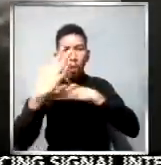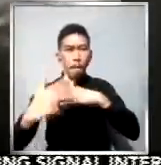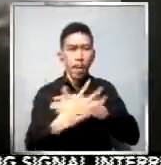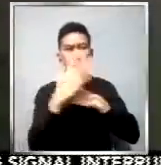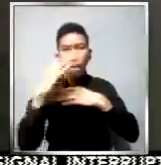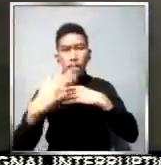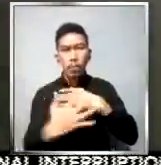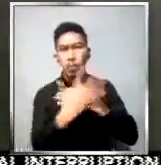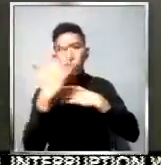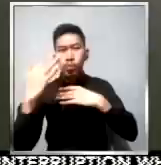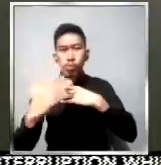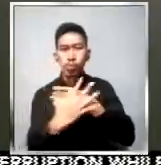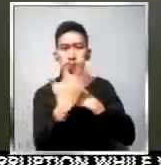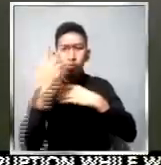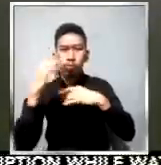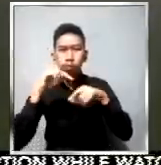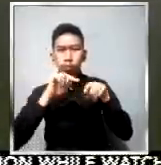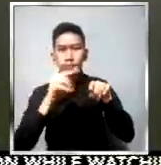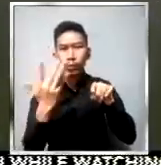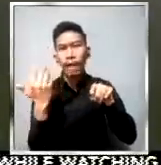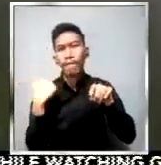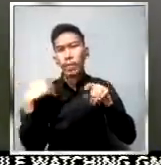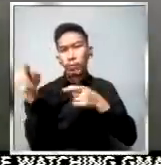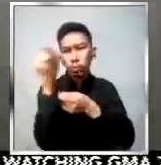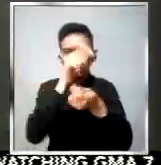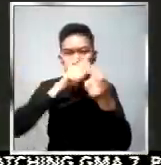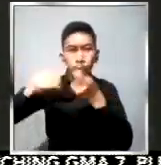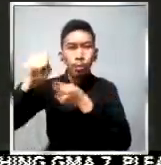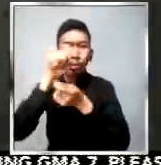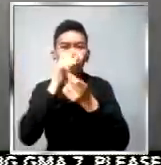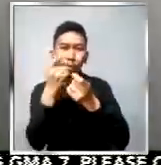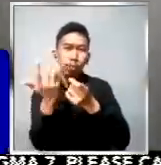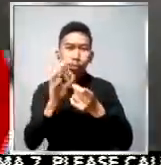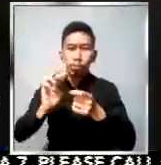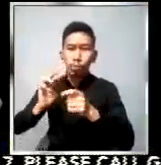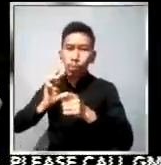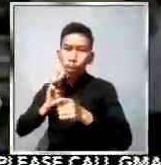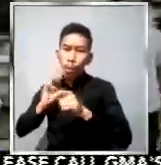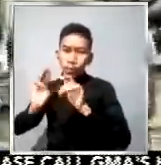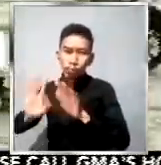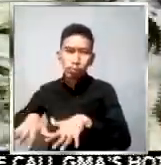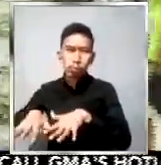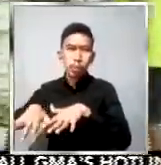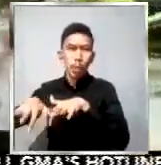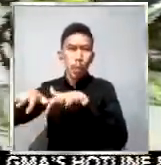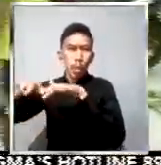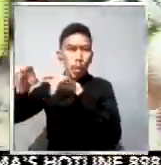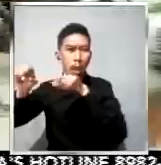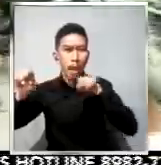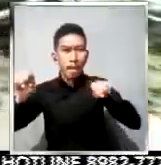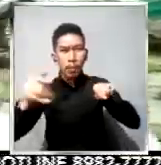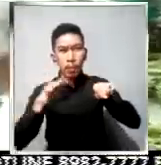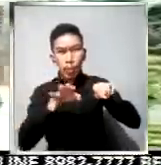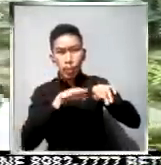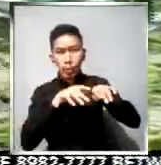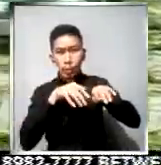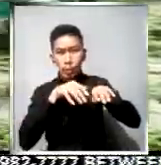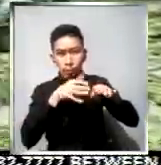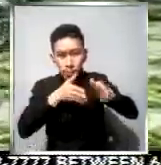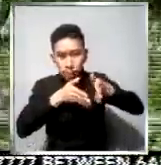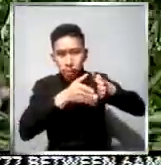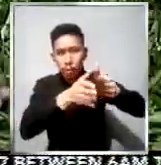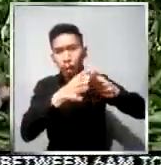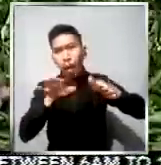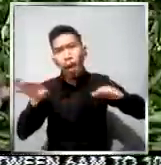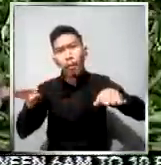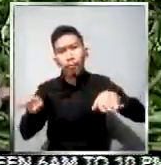kagabi. Halos pumantay ang level ng tubig ng lawa at ang taas ng Baywalk. Nang magliwanag, nagkalat ang